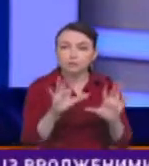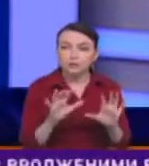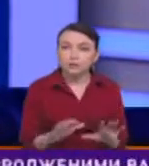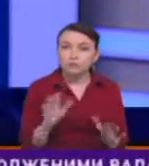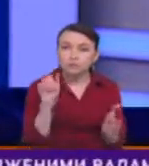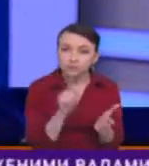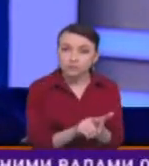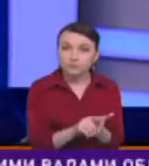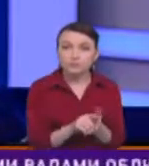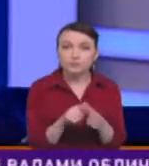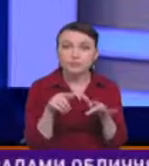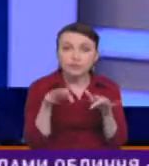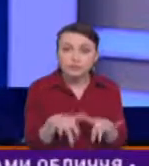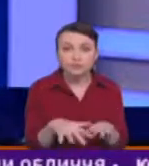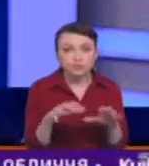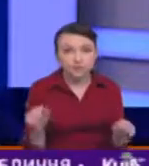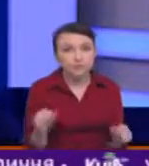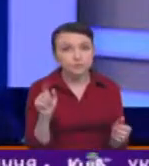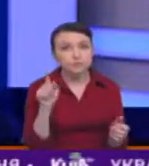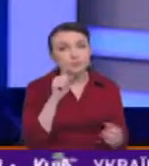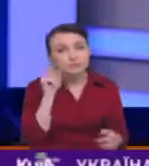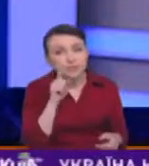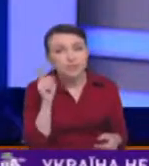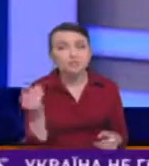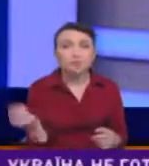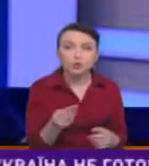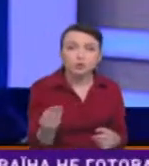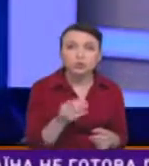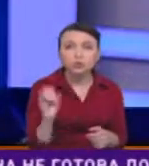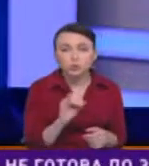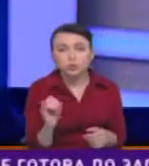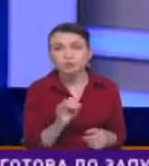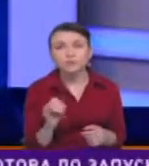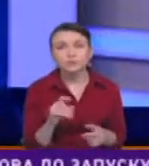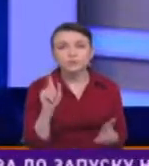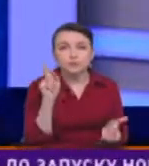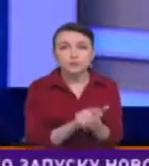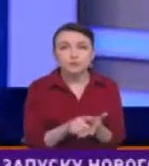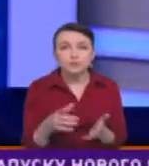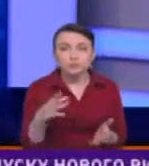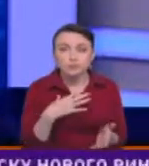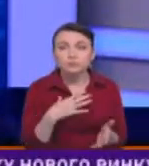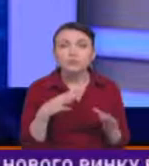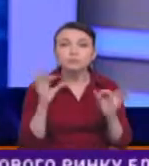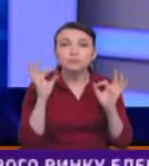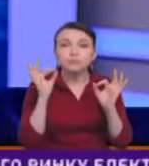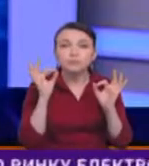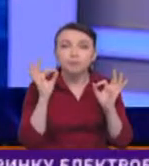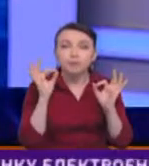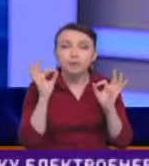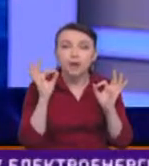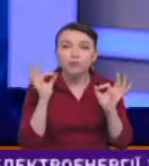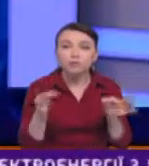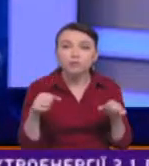повинні і дії влади, Зеленських, Порошенок, Ющенків, повинні бути правовими, а